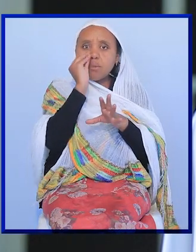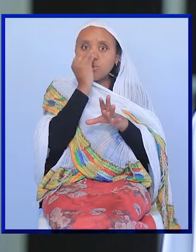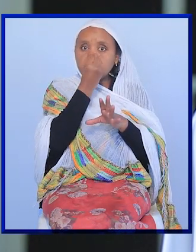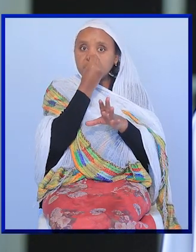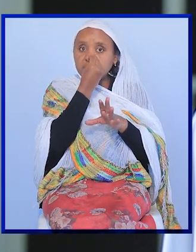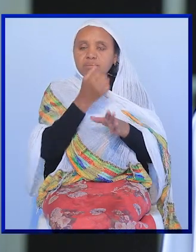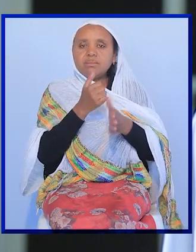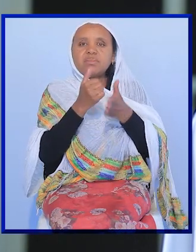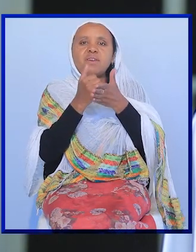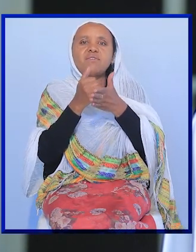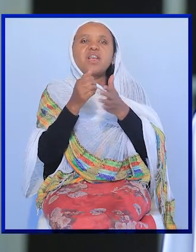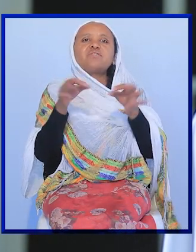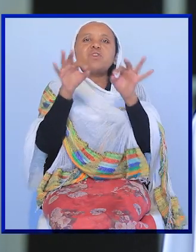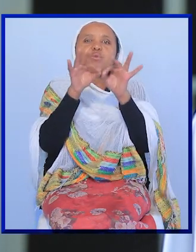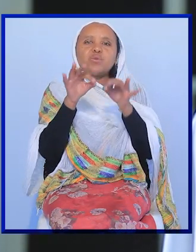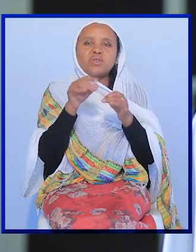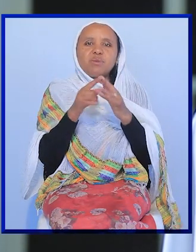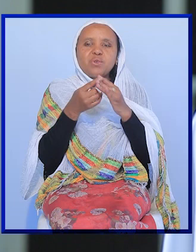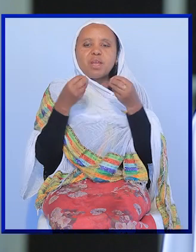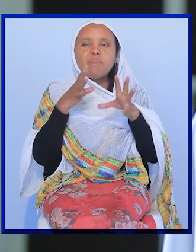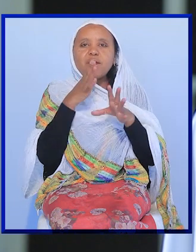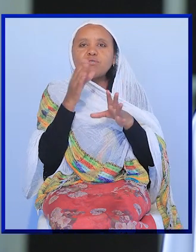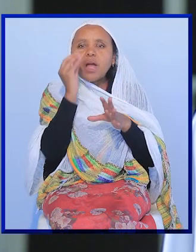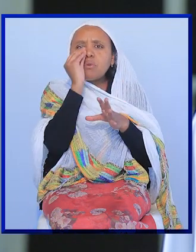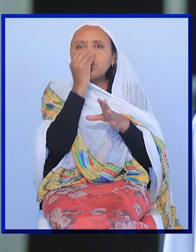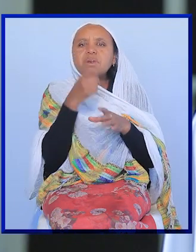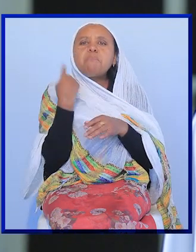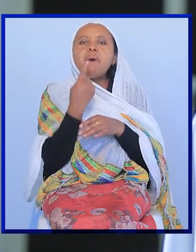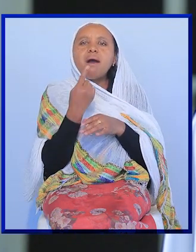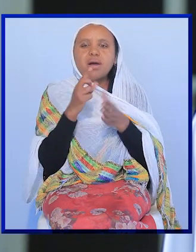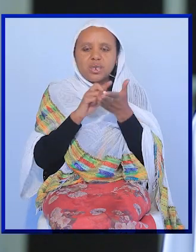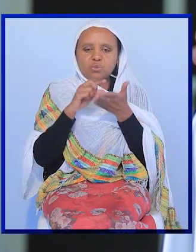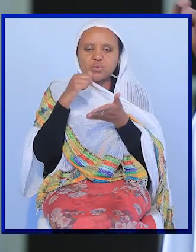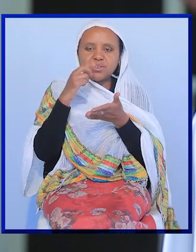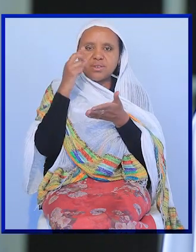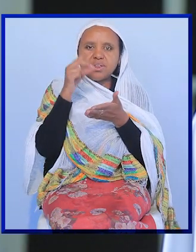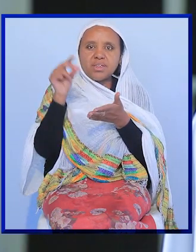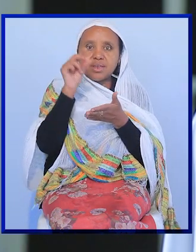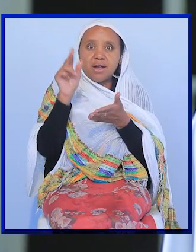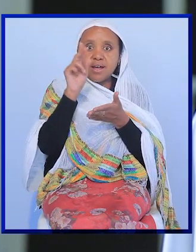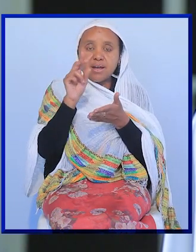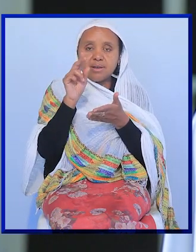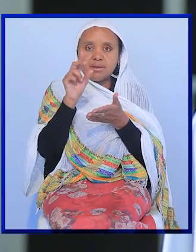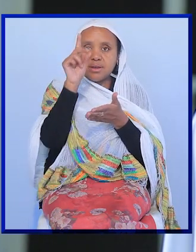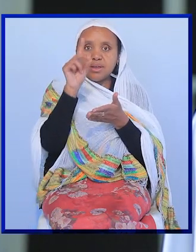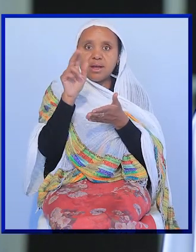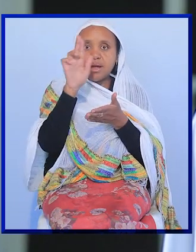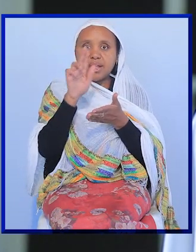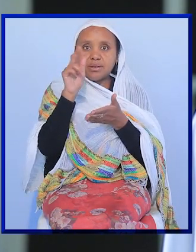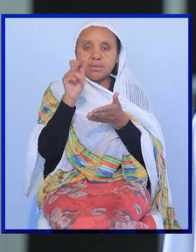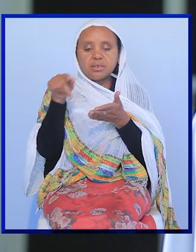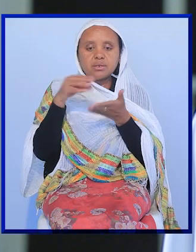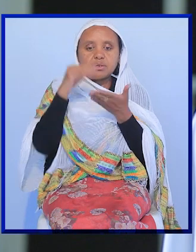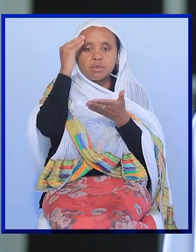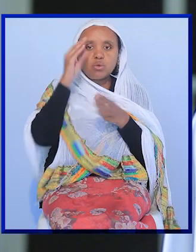ድጋፍ ያስፈልገው ጀመር። የማይረግፉት አበቦች ምንድን ናቸው ታዲያ? ቅዱስ ያሬድ ይህንን ክፍል በነገረን ትምህርቱ